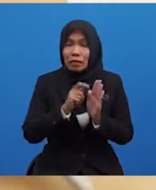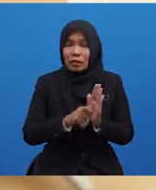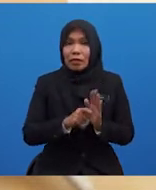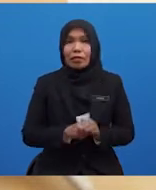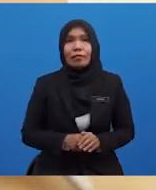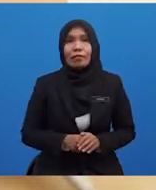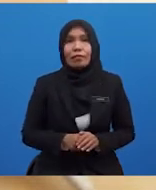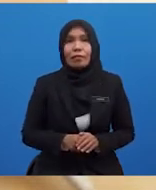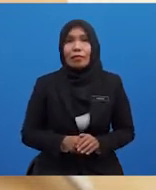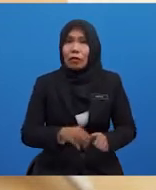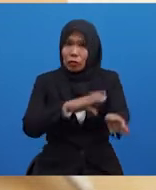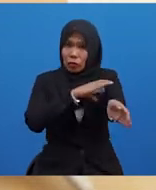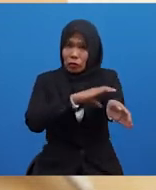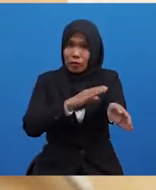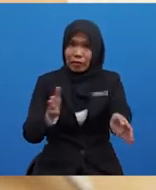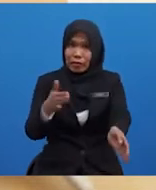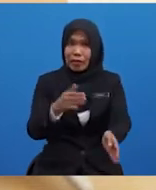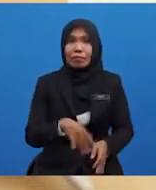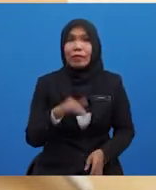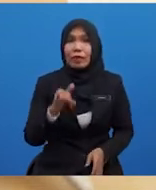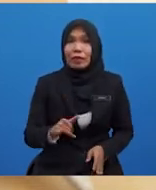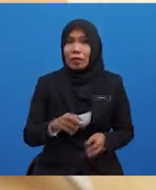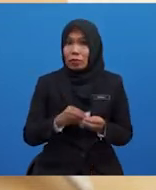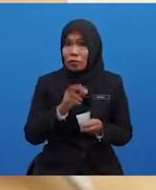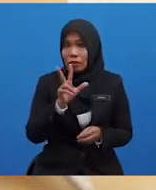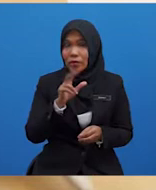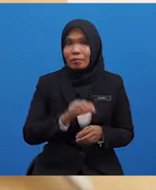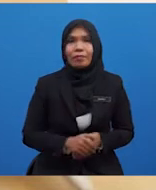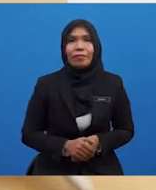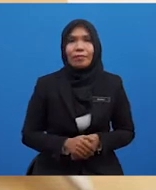ikan. Pernah atau tidak kamu dengar carta ini?